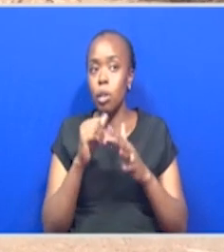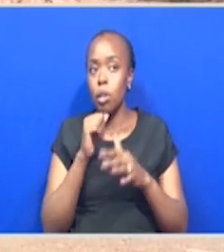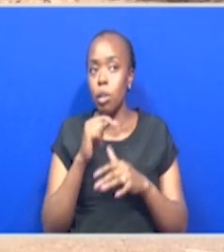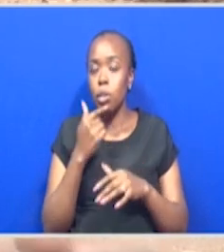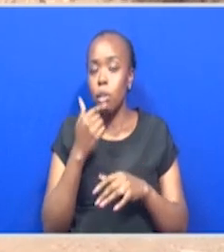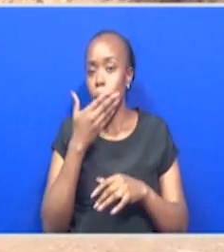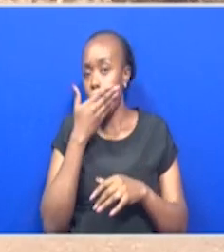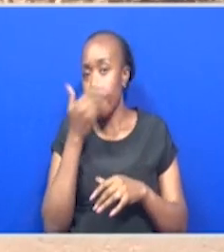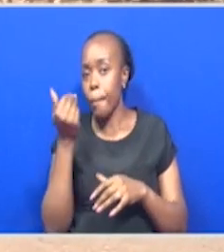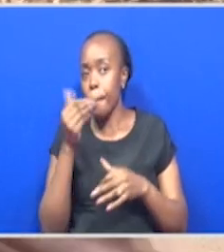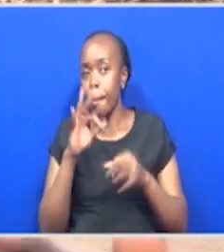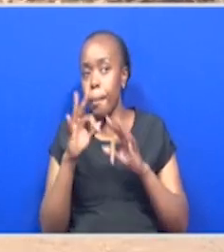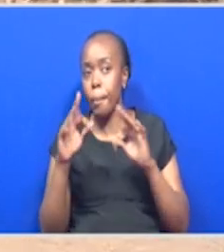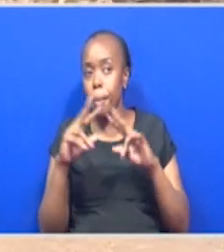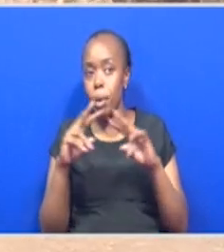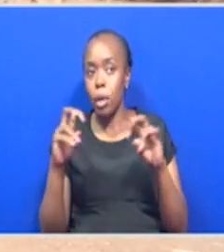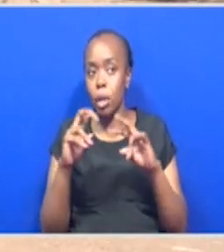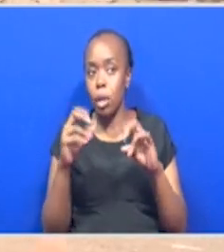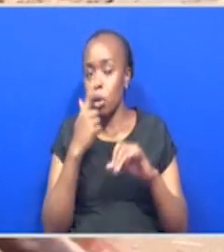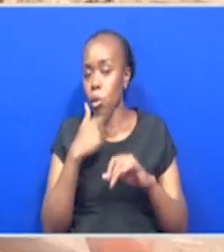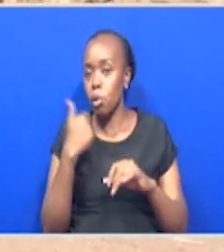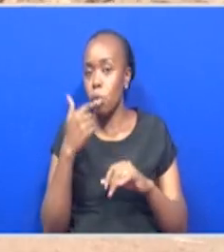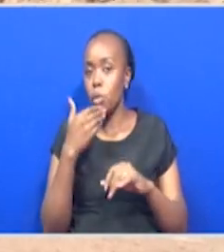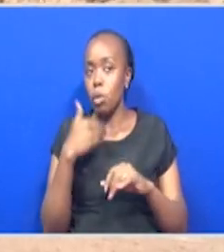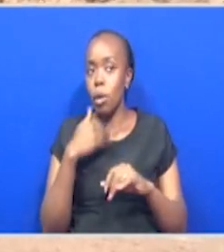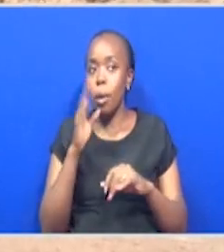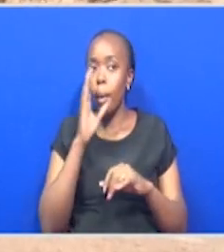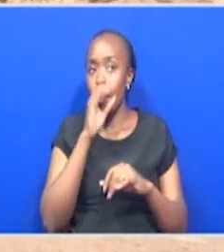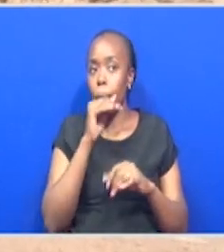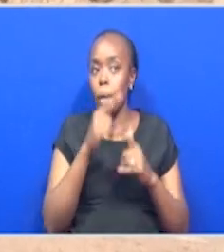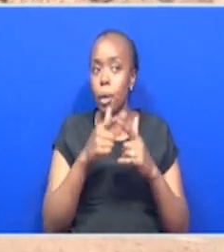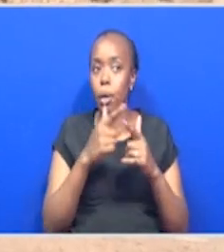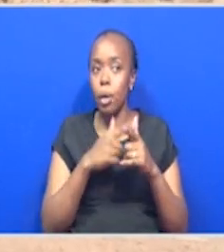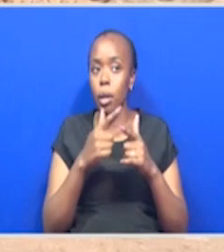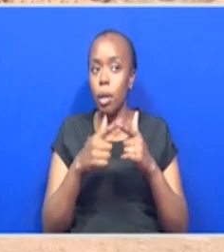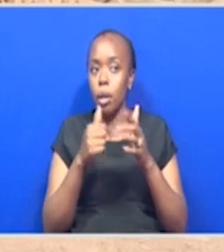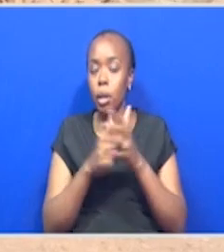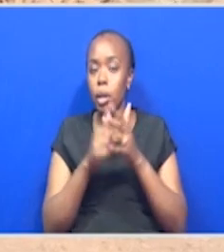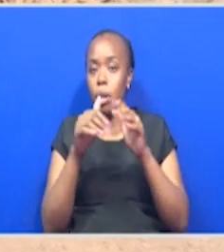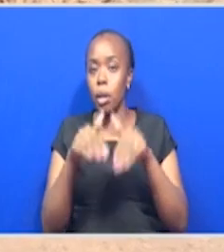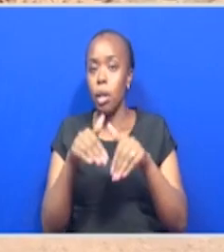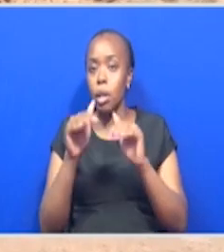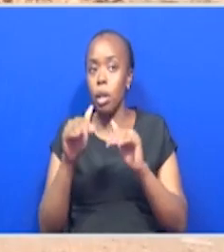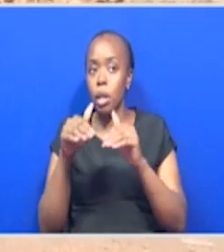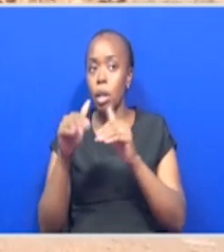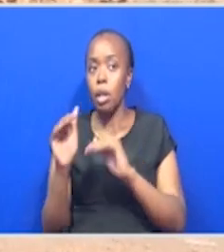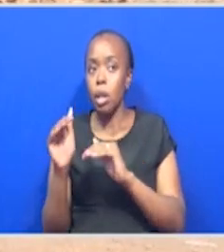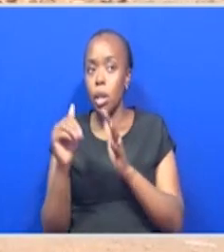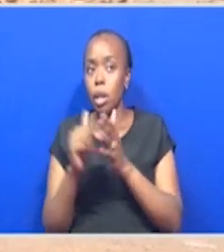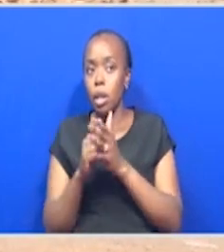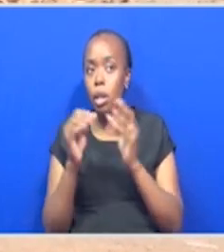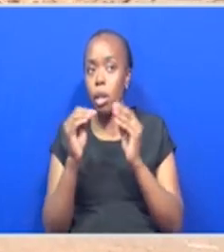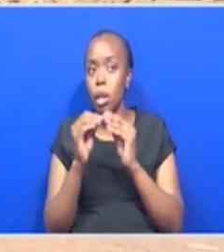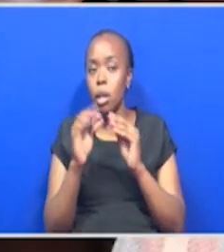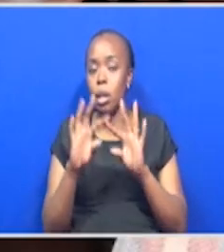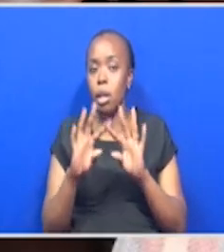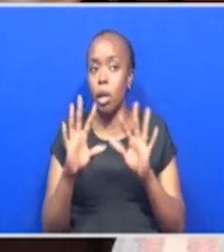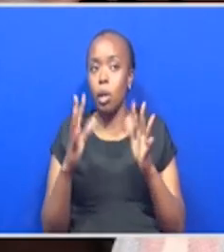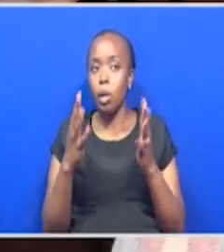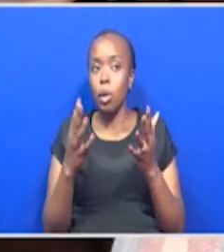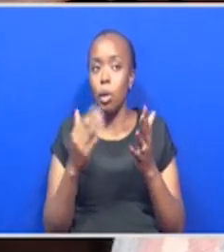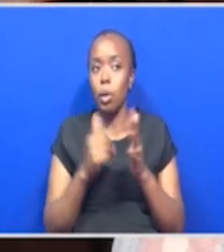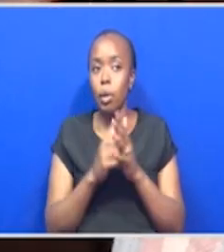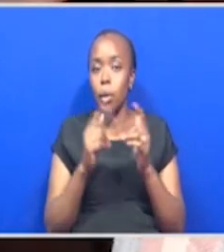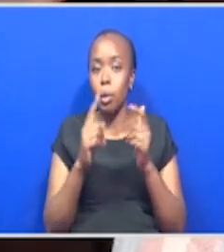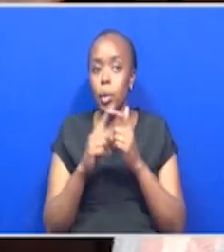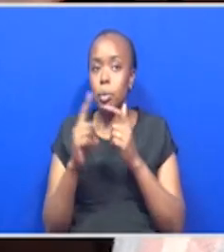kidogo, wangetatufutia wanyama wamekosekana, alafu ndio tu tuwazike ama tujue kama wako uhai ama wako atapatikana wakiwa aje. Pain